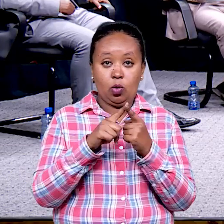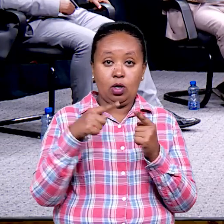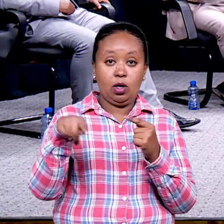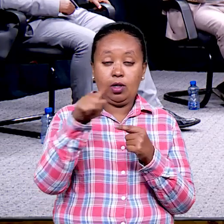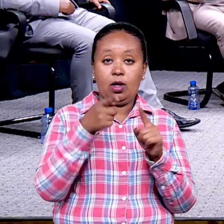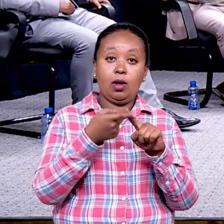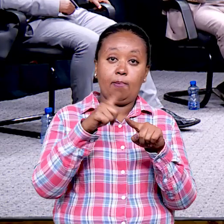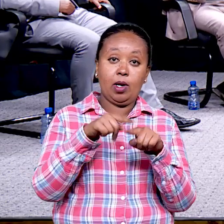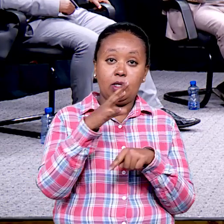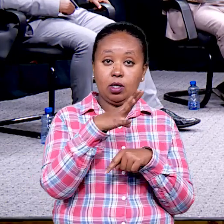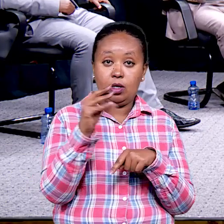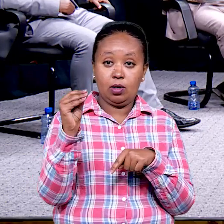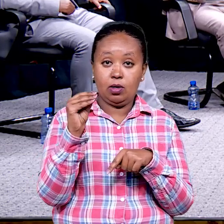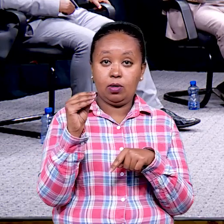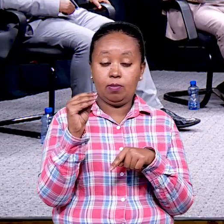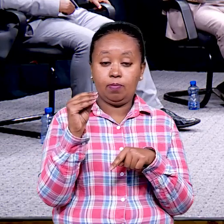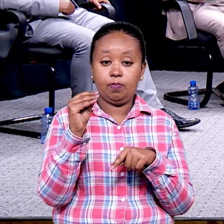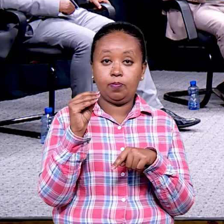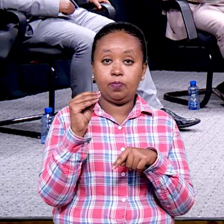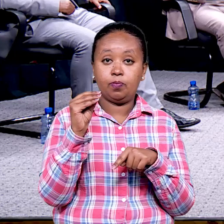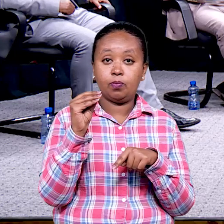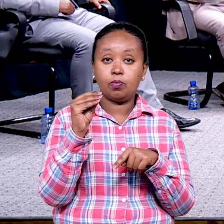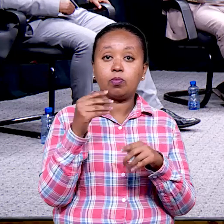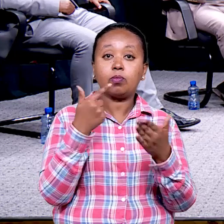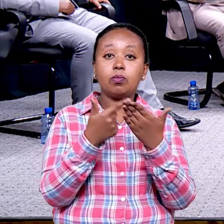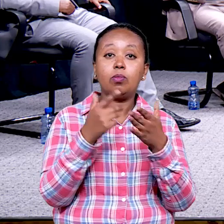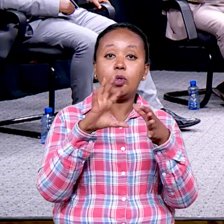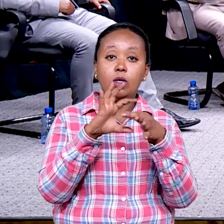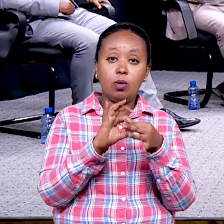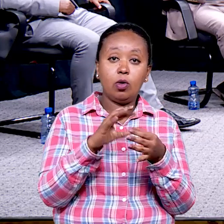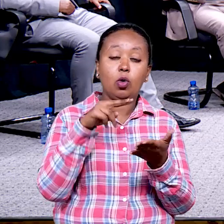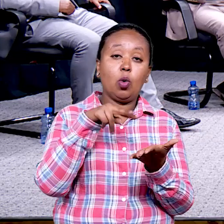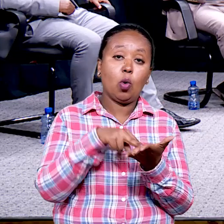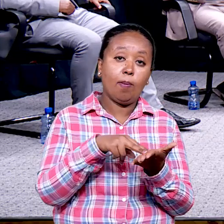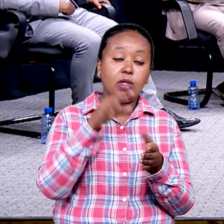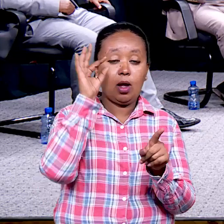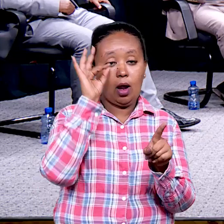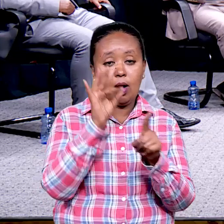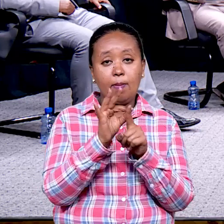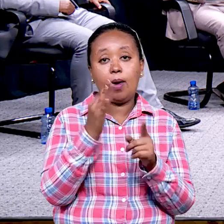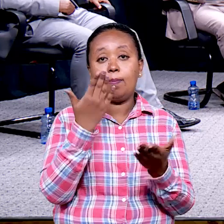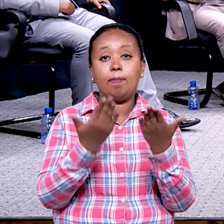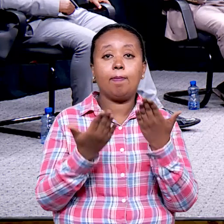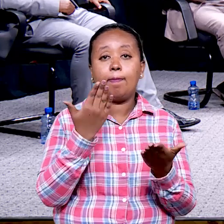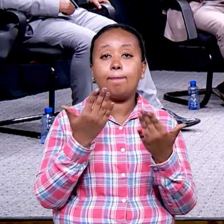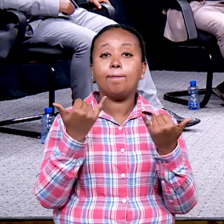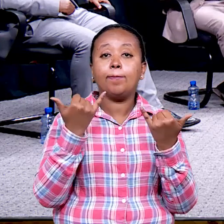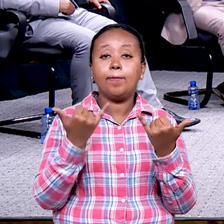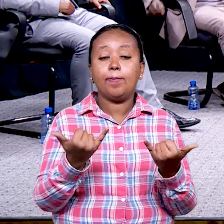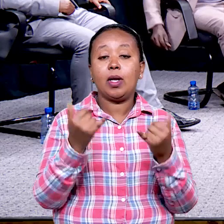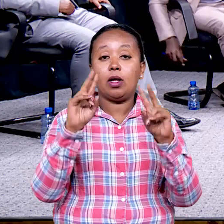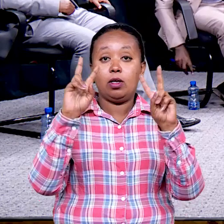ወደ እናንተ ልመለስና የሲቪል ማህበራት የቆሙበትን አላማ ምናልባት